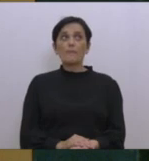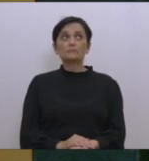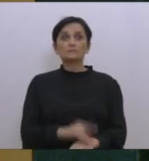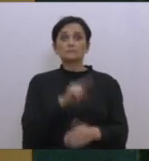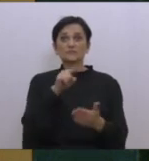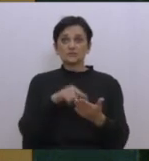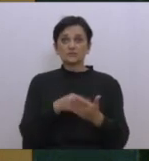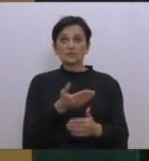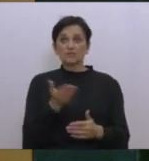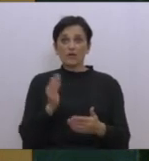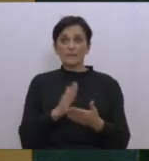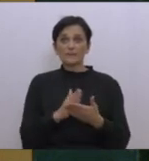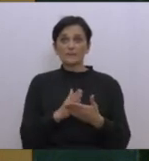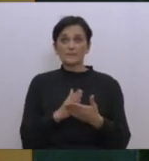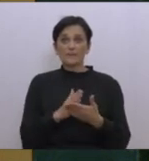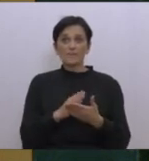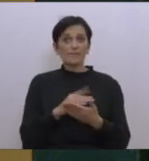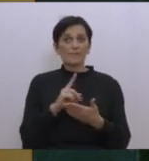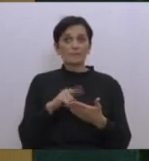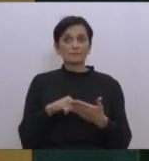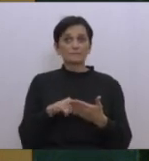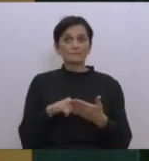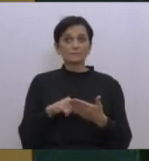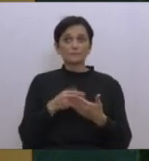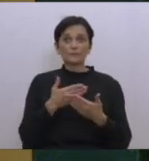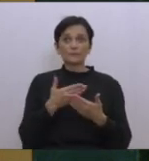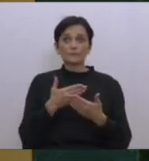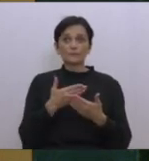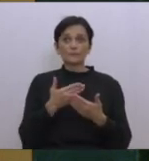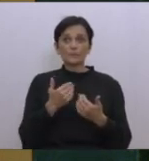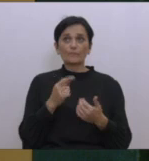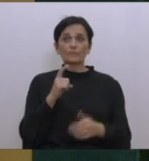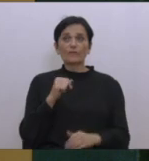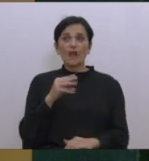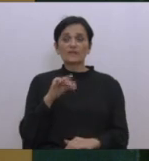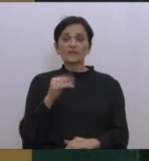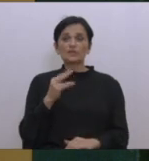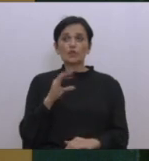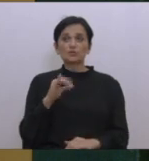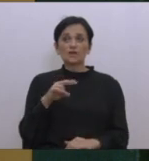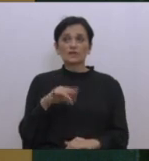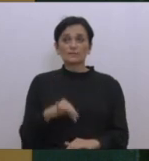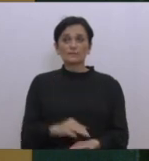კითხვები თუ არის? კითხვები არ არის. ხათია ძიმოს.